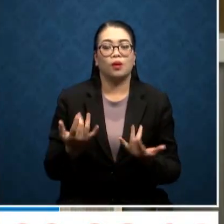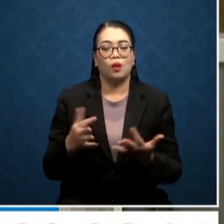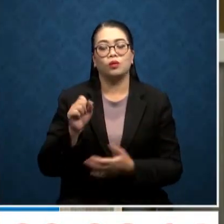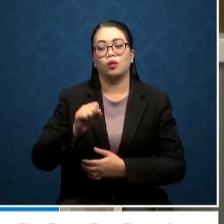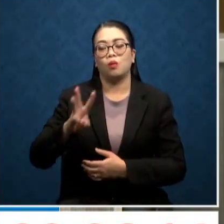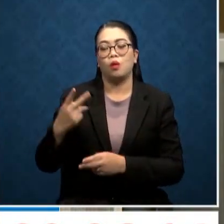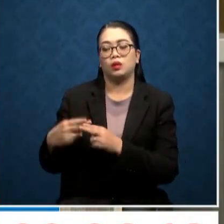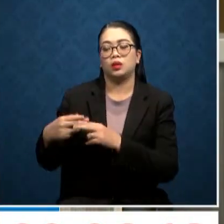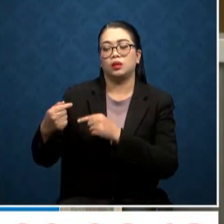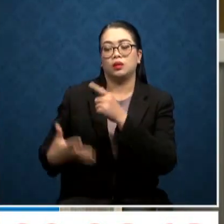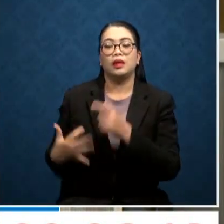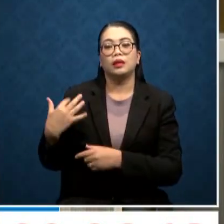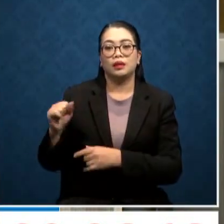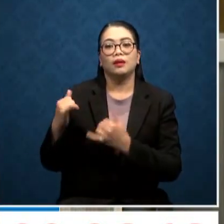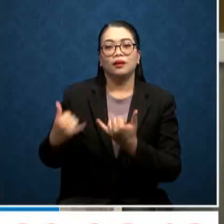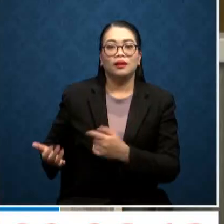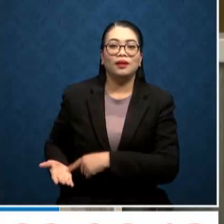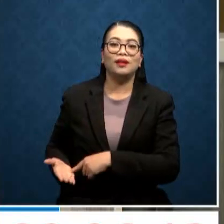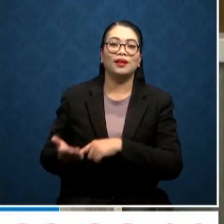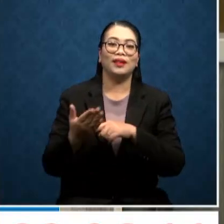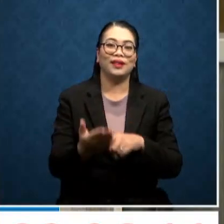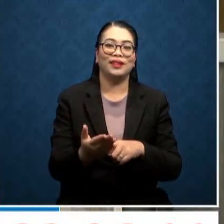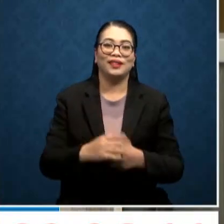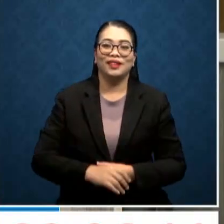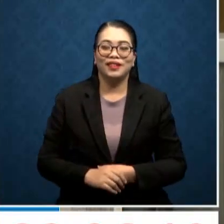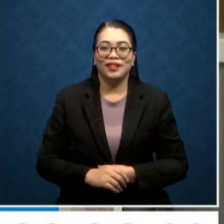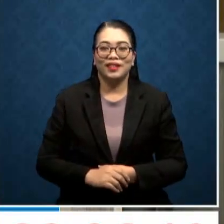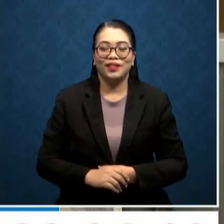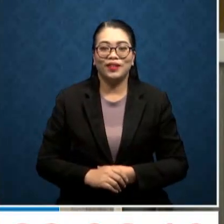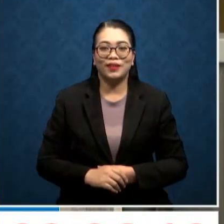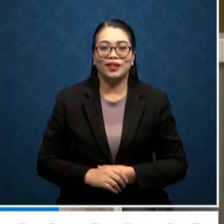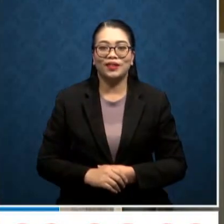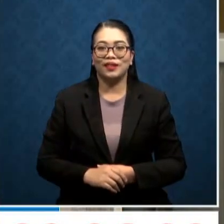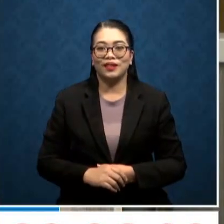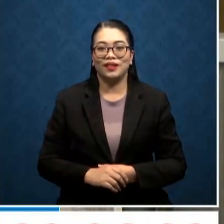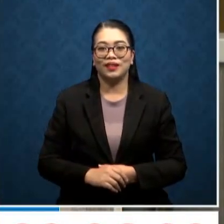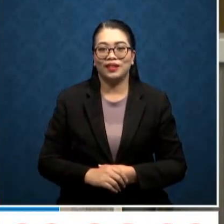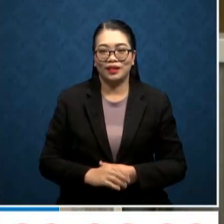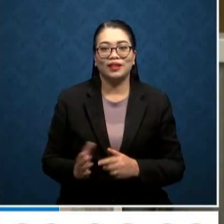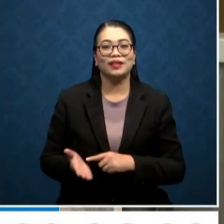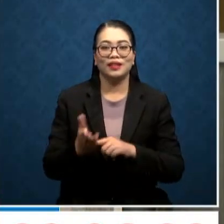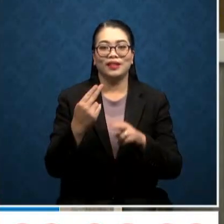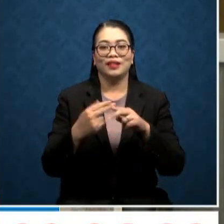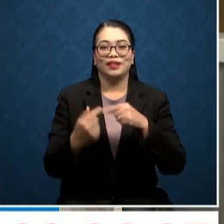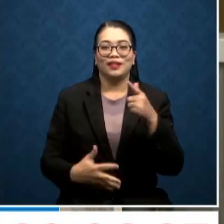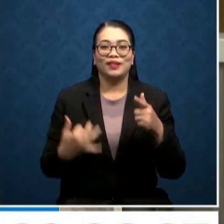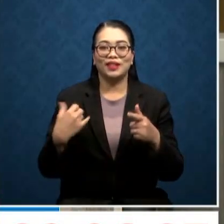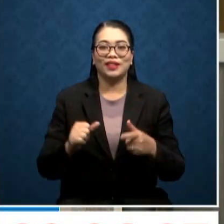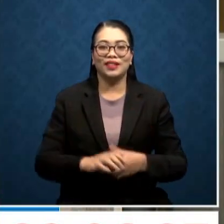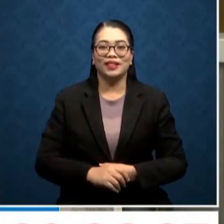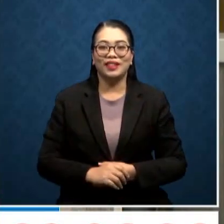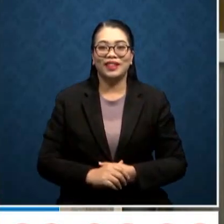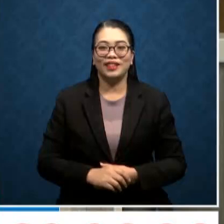มาชิกของเรานี่วันนี้ที่จะตั้งไป10ท่านไปรวมกันจึงขออนุญาตประธานได้เสนอ10ท่านกรรมาธิการครับเรียนเชิ